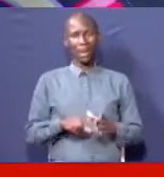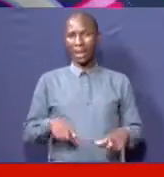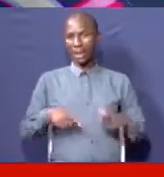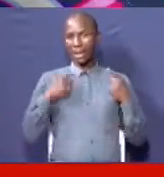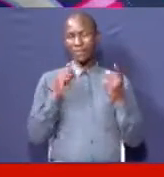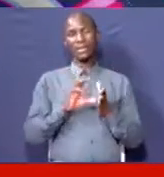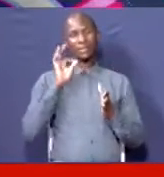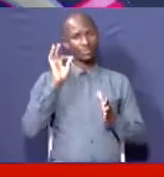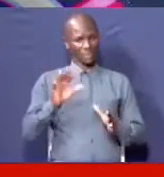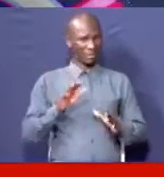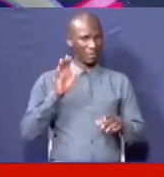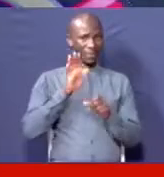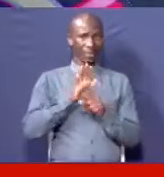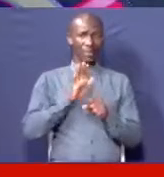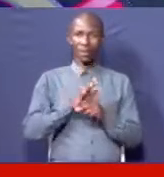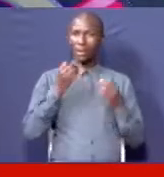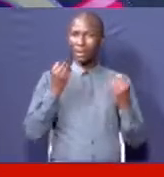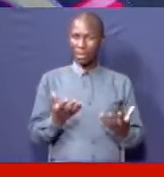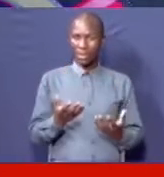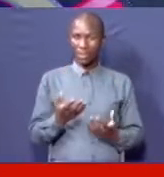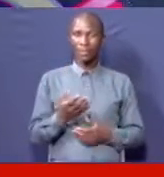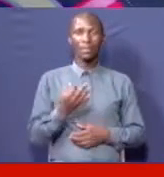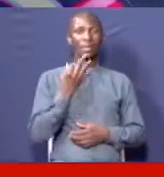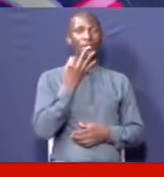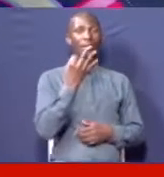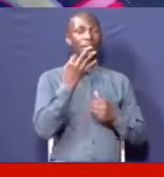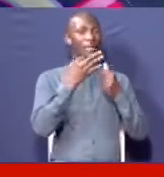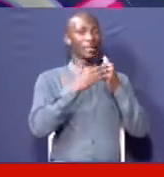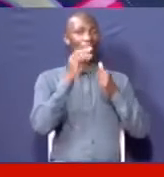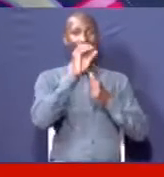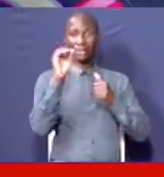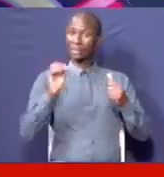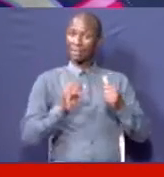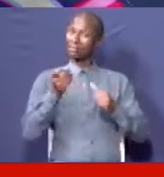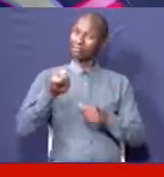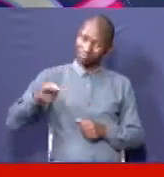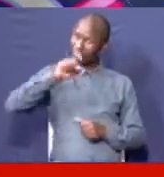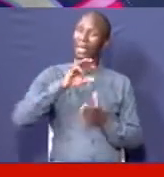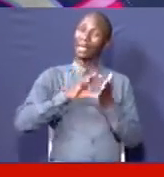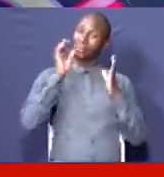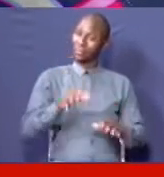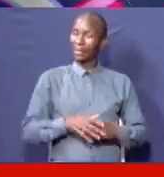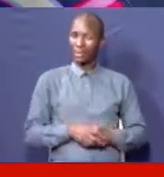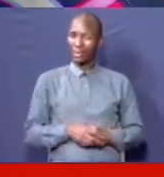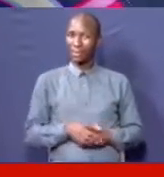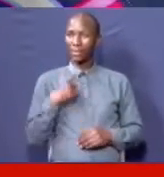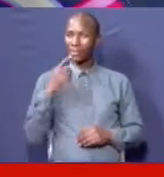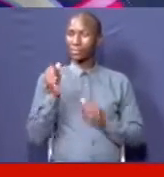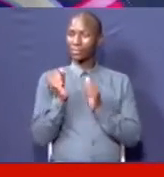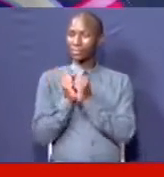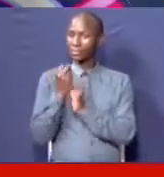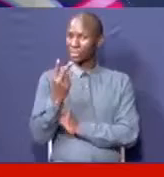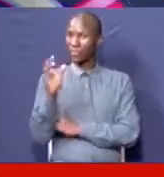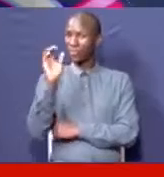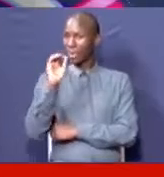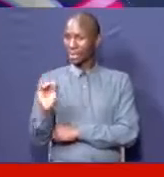dhayu vandhi ya Kenya tayongele kete kwa kilungu cha miongwe tatu na nyanya iyulu wa yana. Aivo desi ya kilungu cha ekumina ile yoluwa